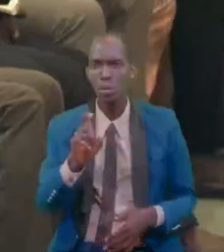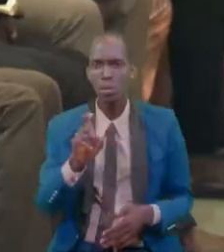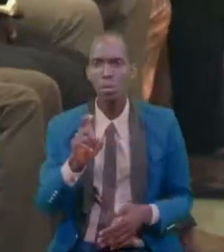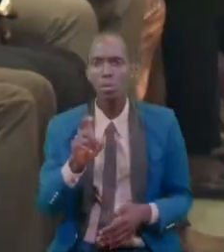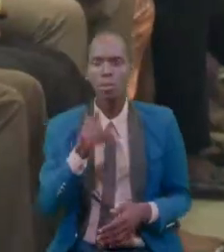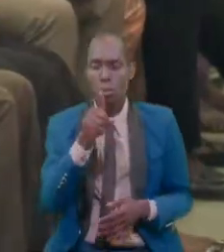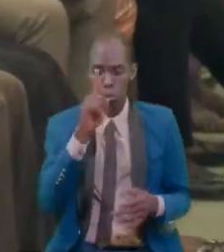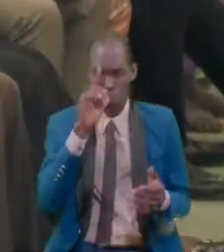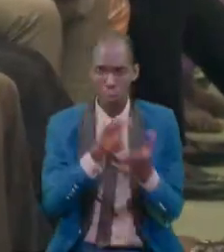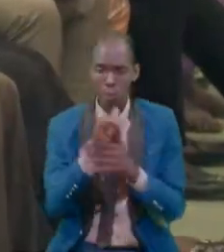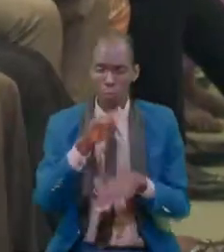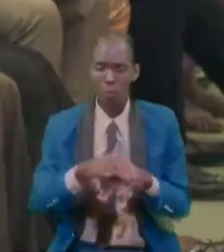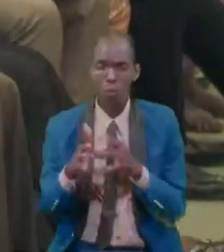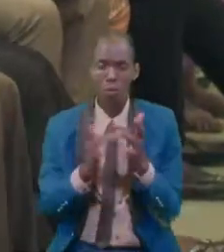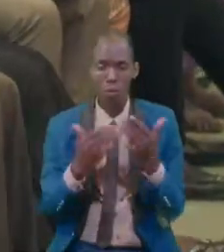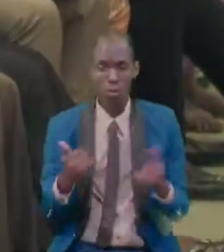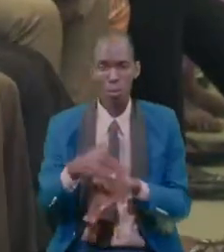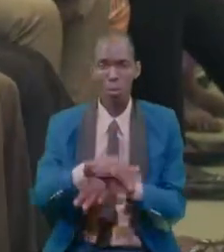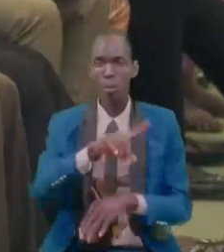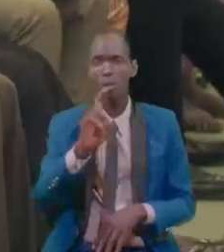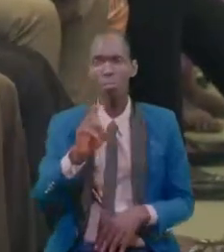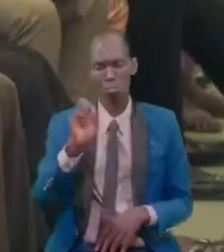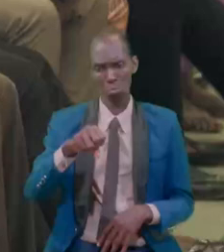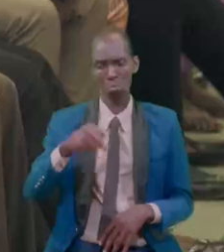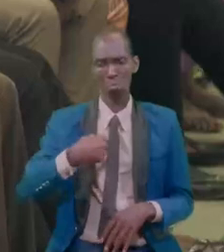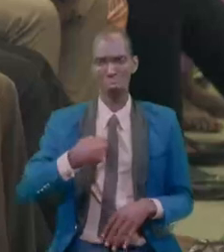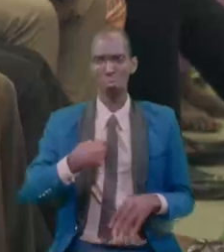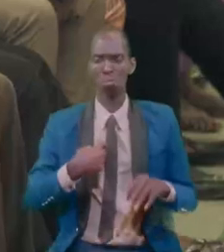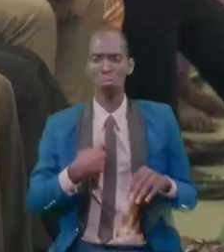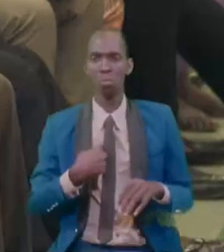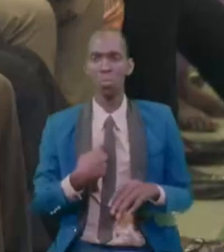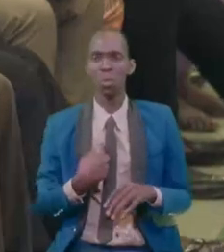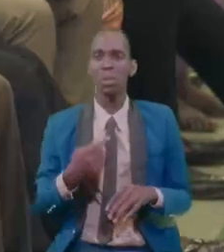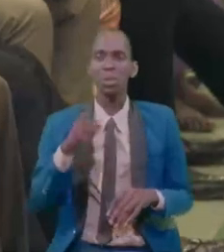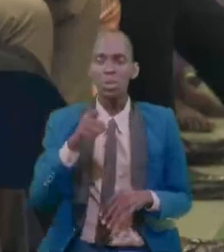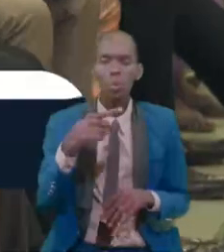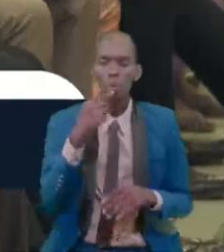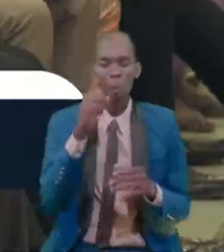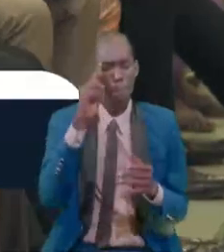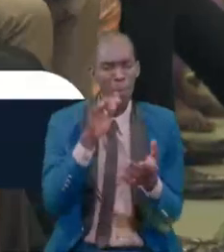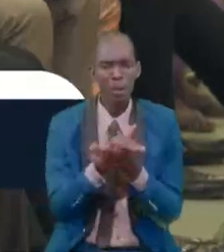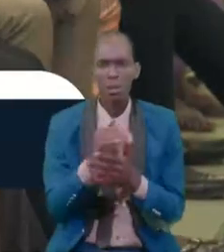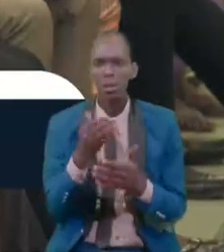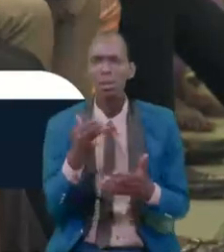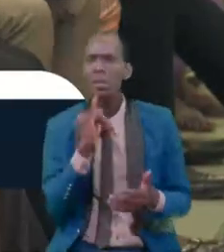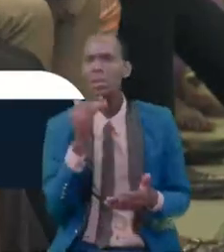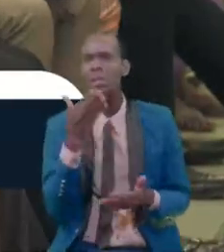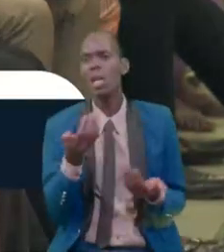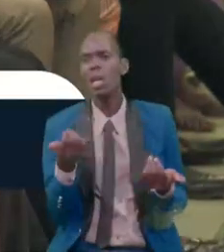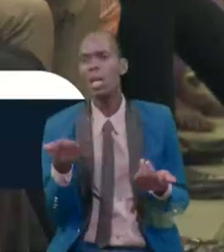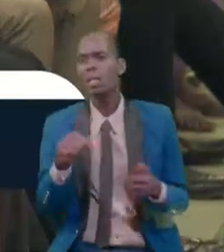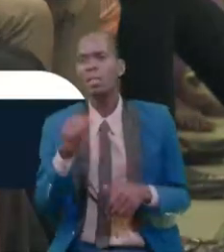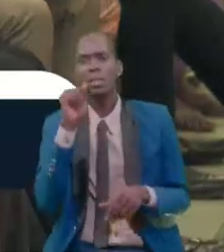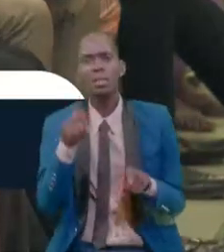moi, est-ce la personne là ce soir? Celui qui croit en moi, est-ce que la sœur est là ce